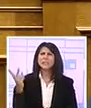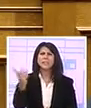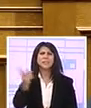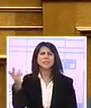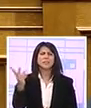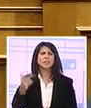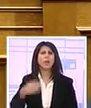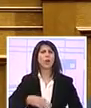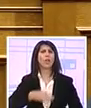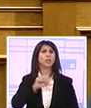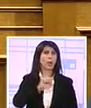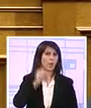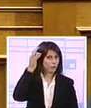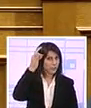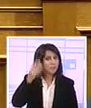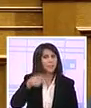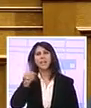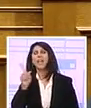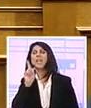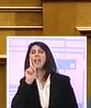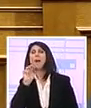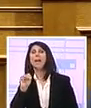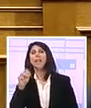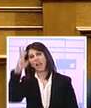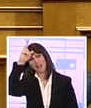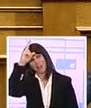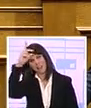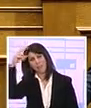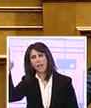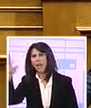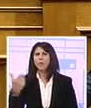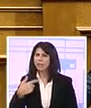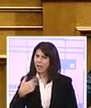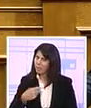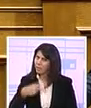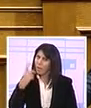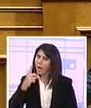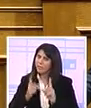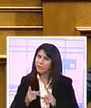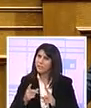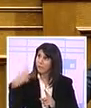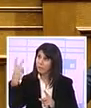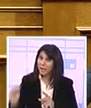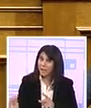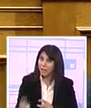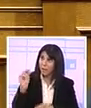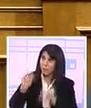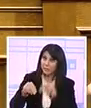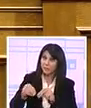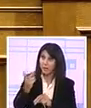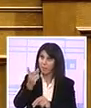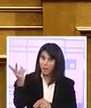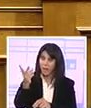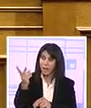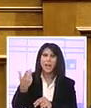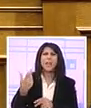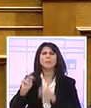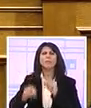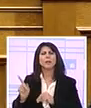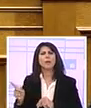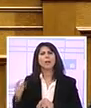κυρία Μέρκελ? Είναι εκλεγμένοι από τον ελληνικό λαό? Έχουμε εκλέξει πρωθυπουργό τον κύριο Παπανδρέου?